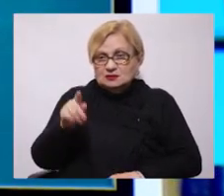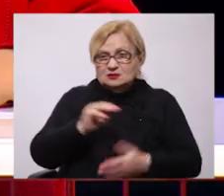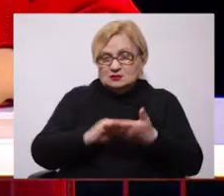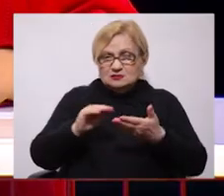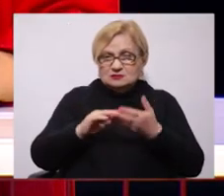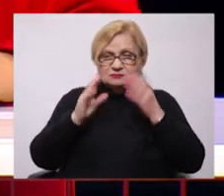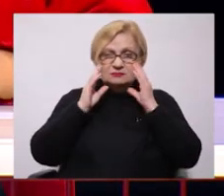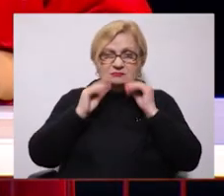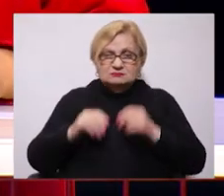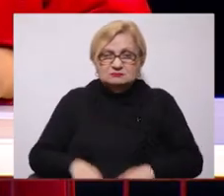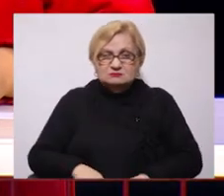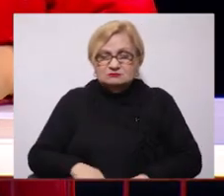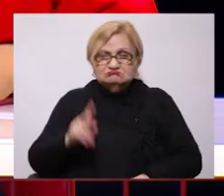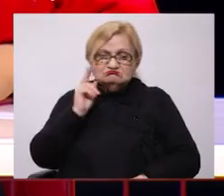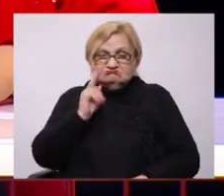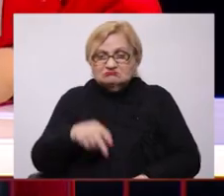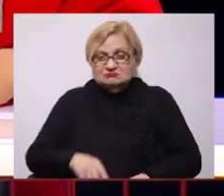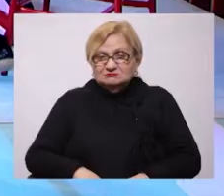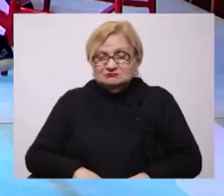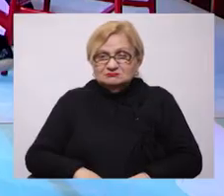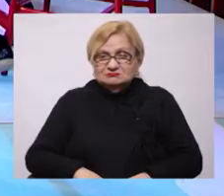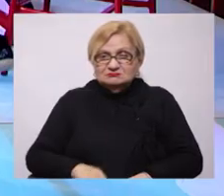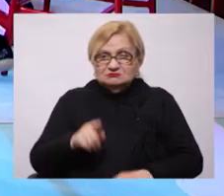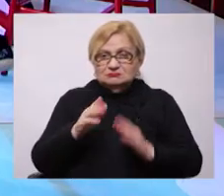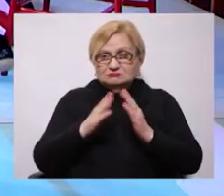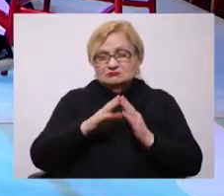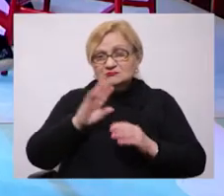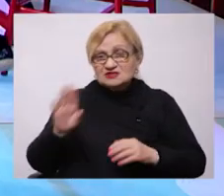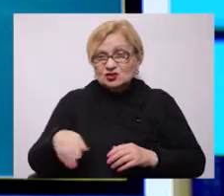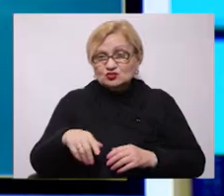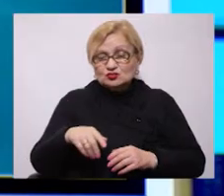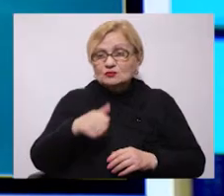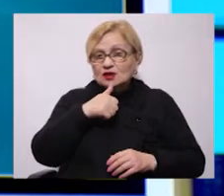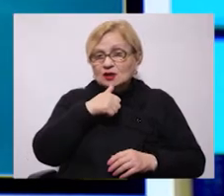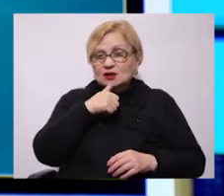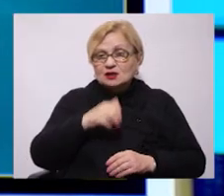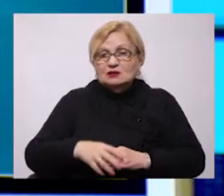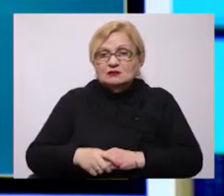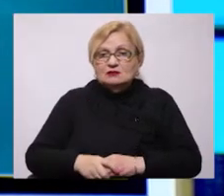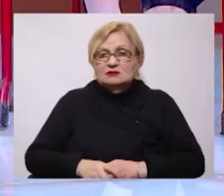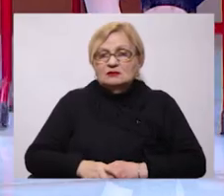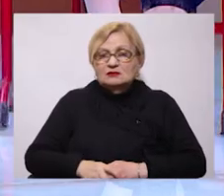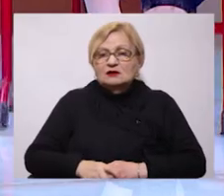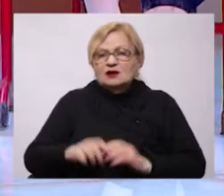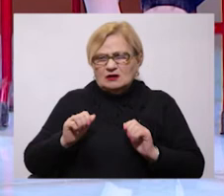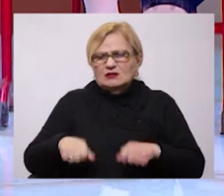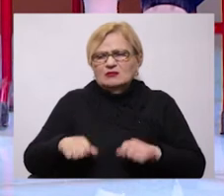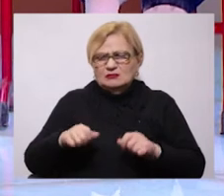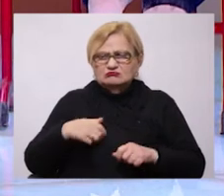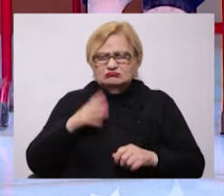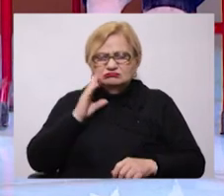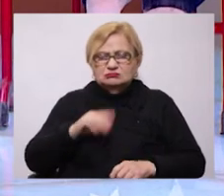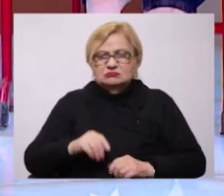წერა? არ იცი, მაგრამ სახლში რომ მიხვალ, ცადე, კარგი? ანასტასია. გამომივა.